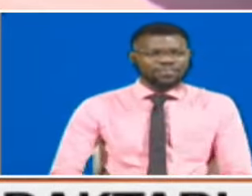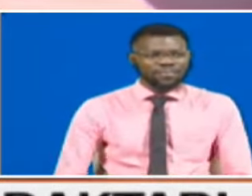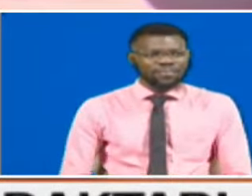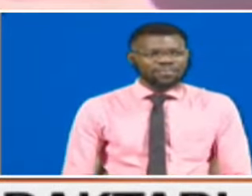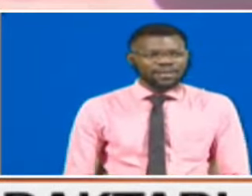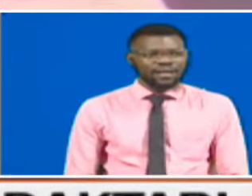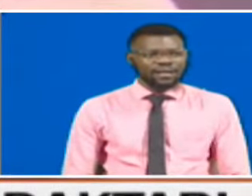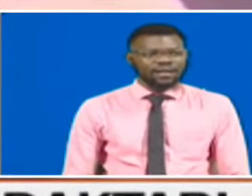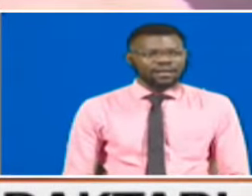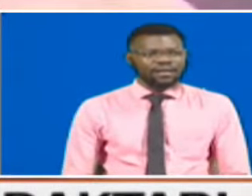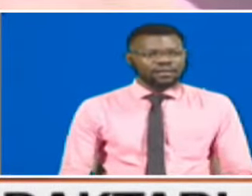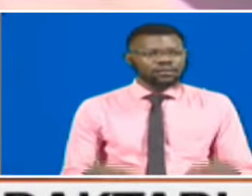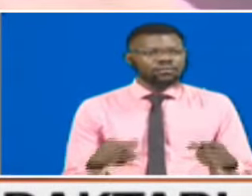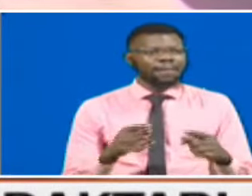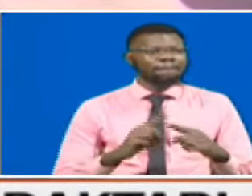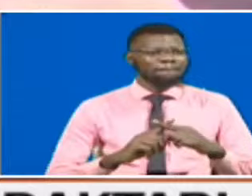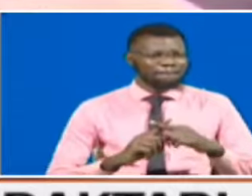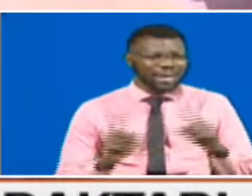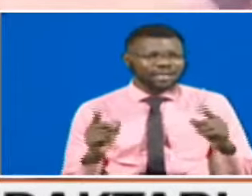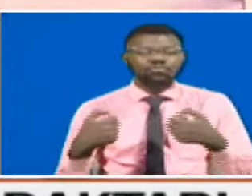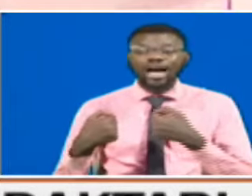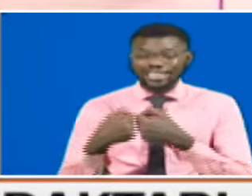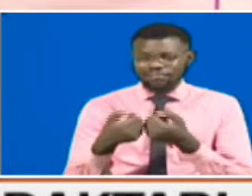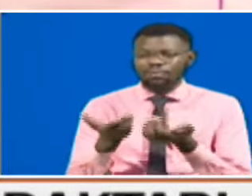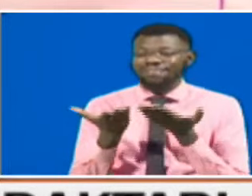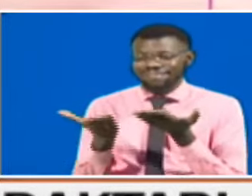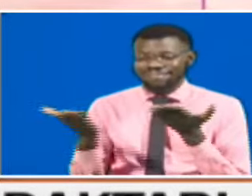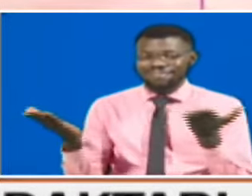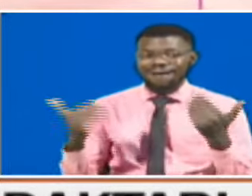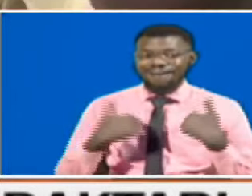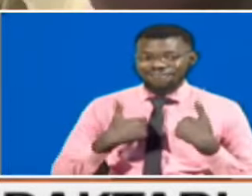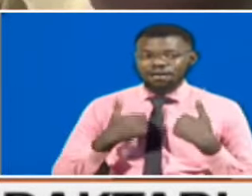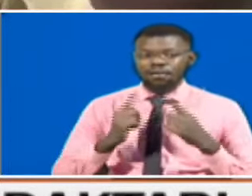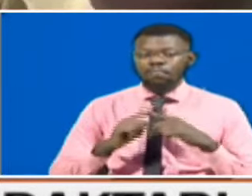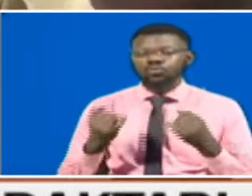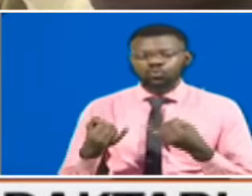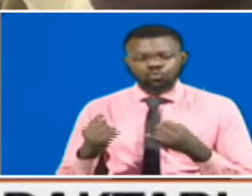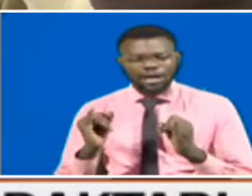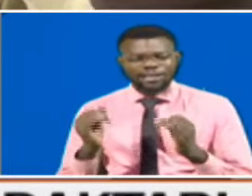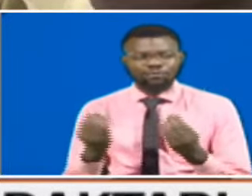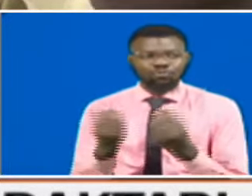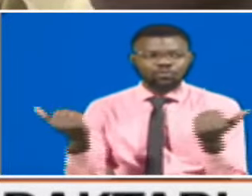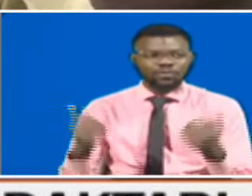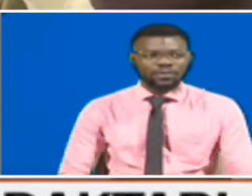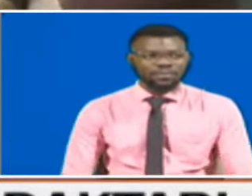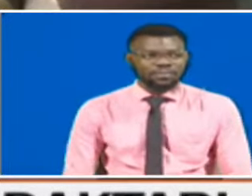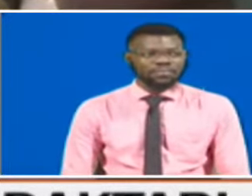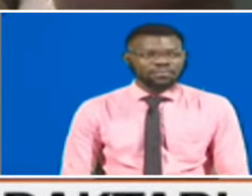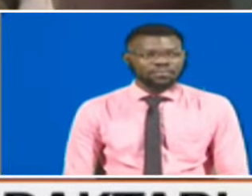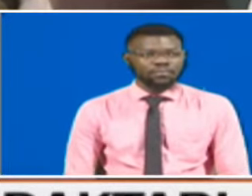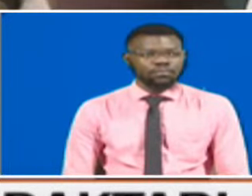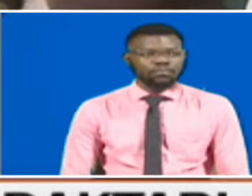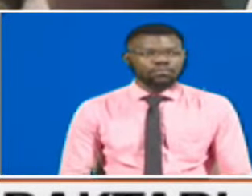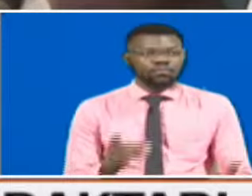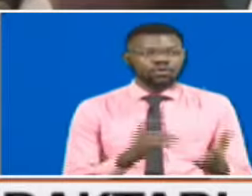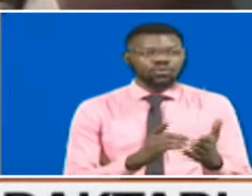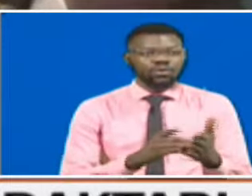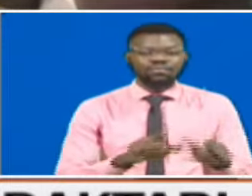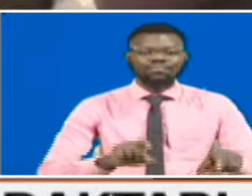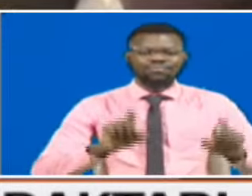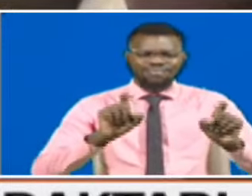strained? Yes, they are strained. Are we coping? We are trying the best that we can. Kwa daktari, ni lazima uwe